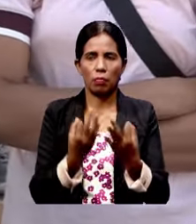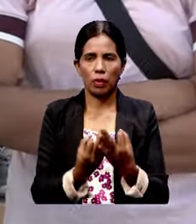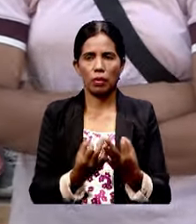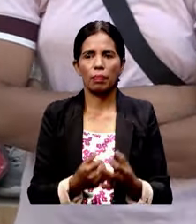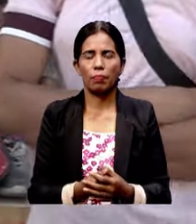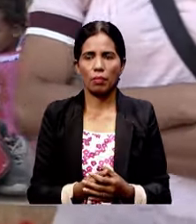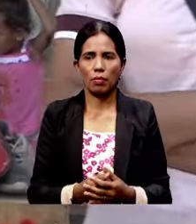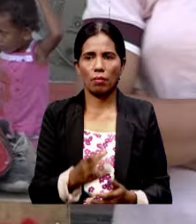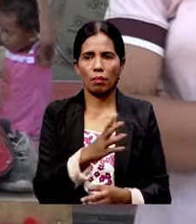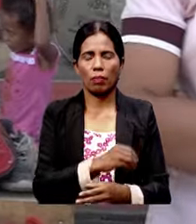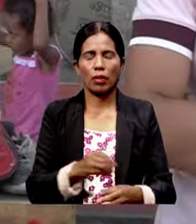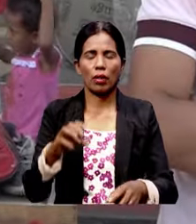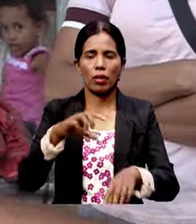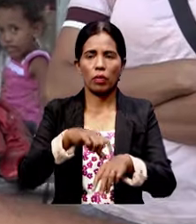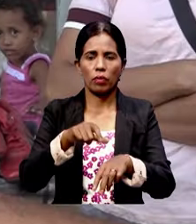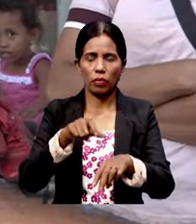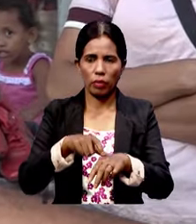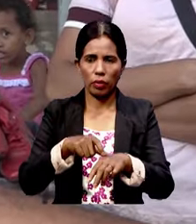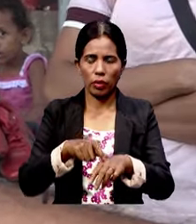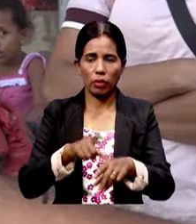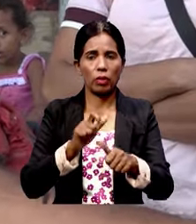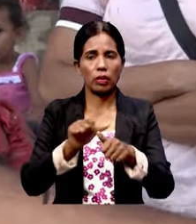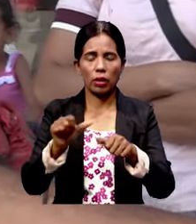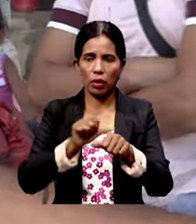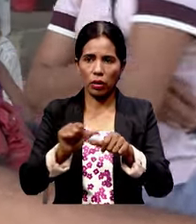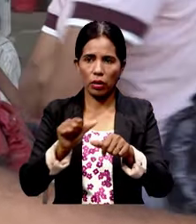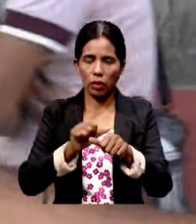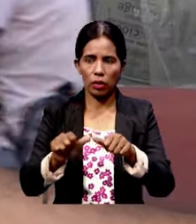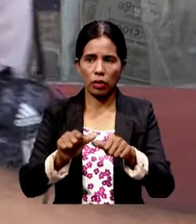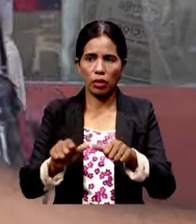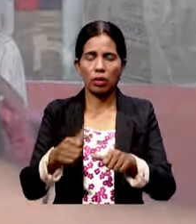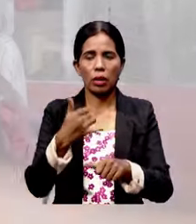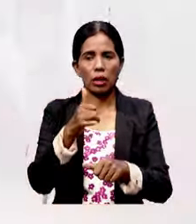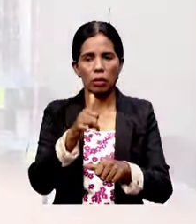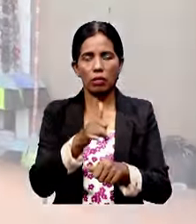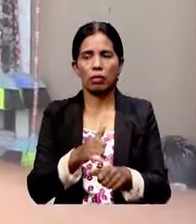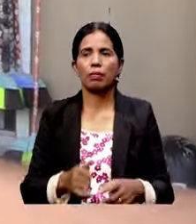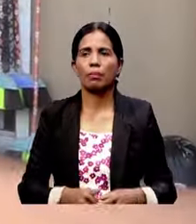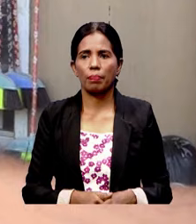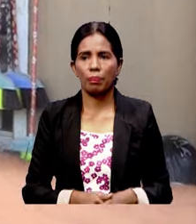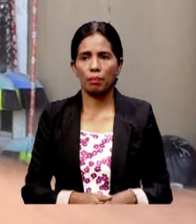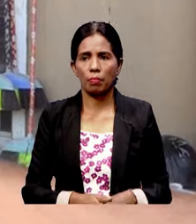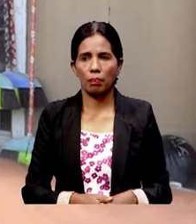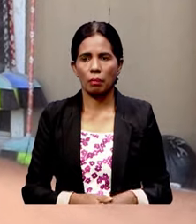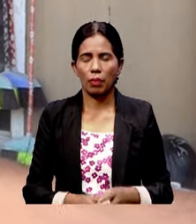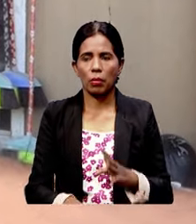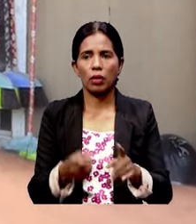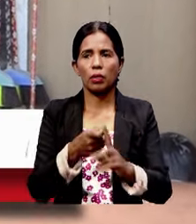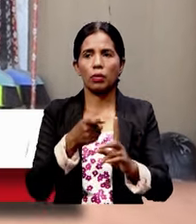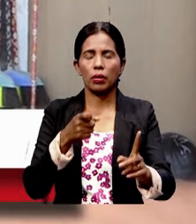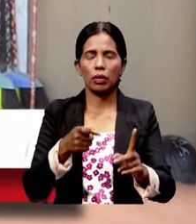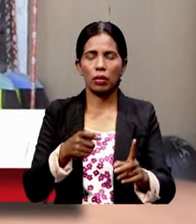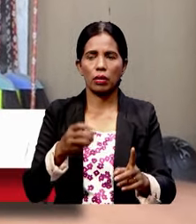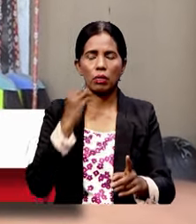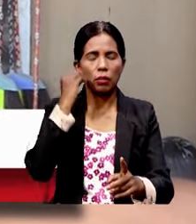dero, piokropa, signora, dero, kinor, nede. Sai si ele ba jam lima